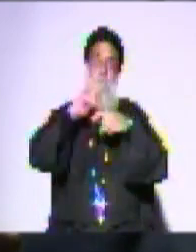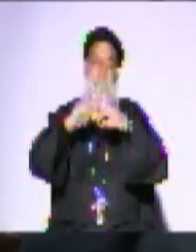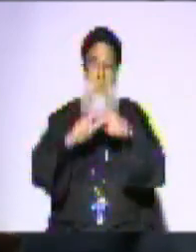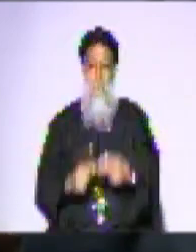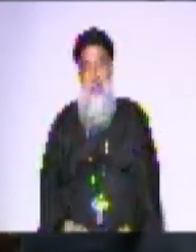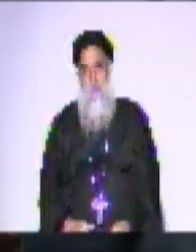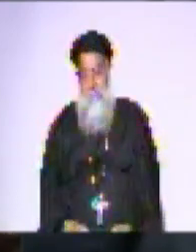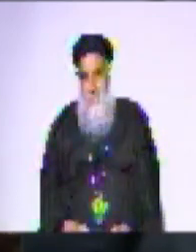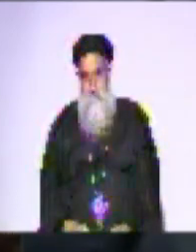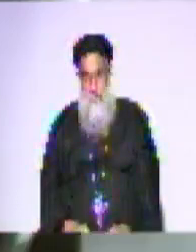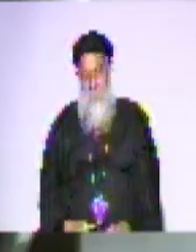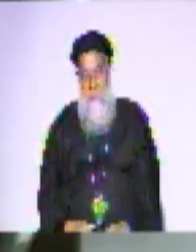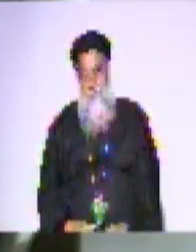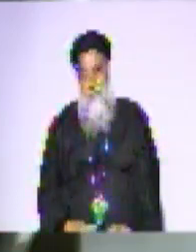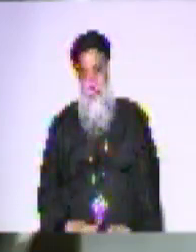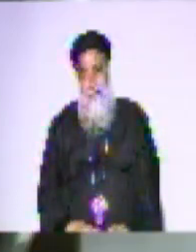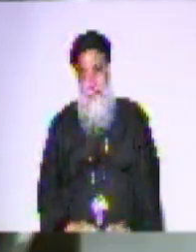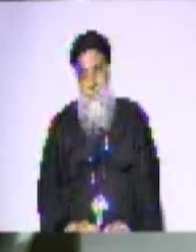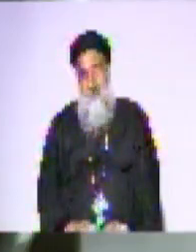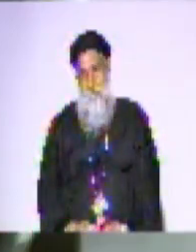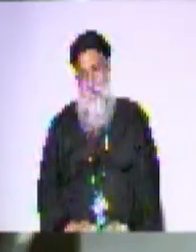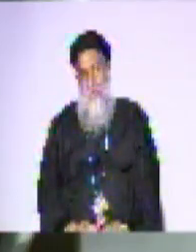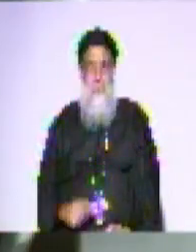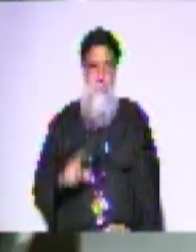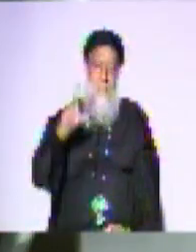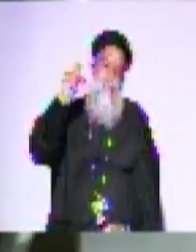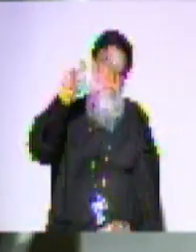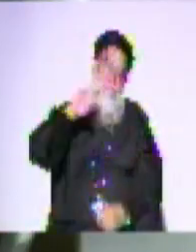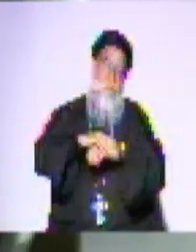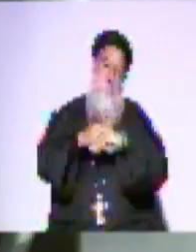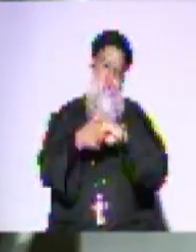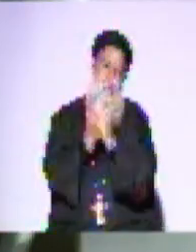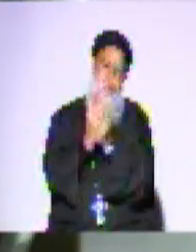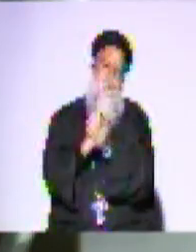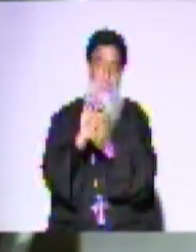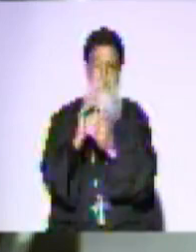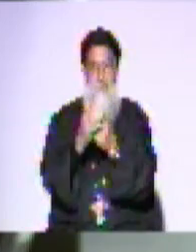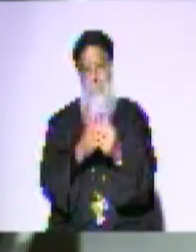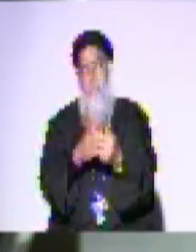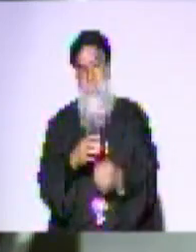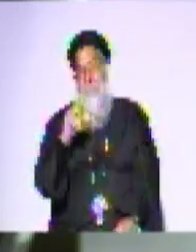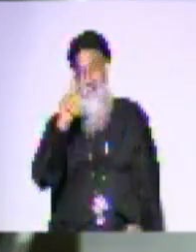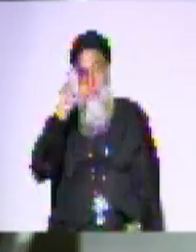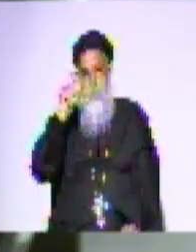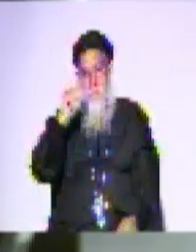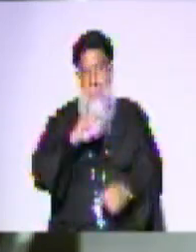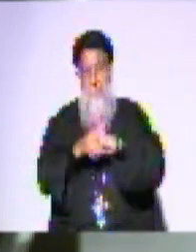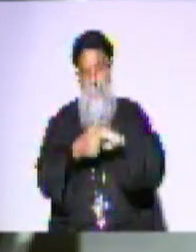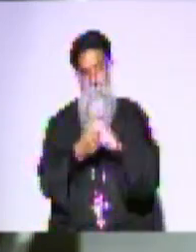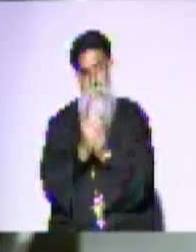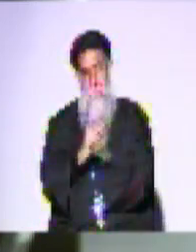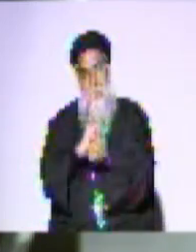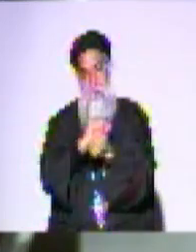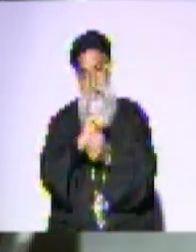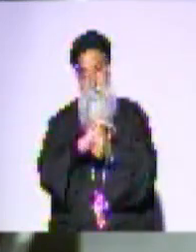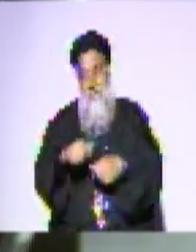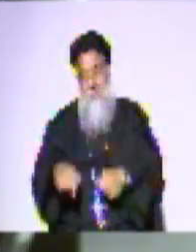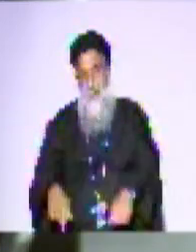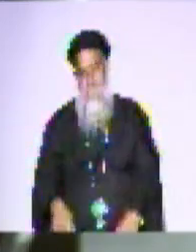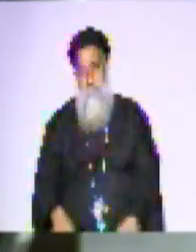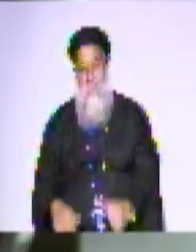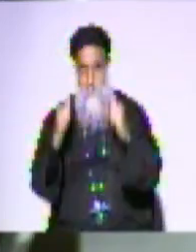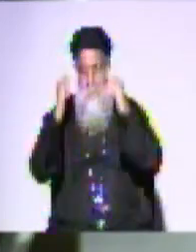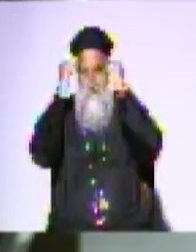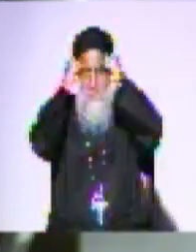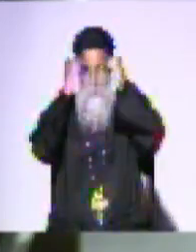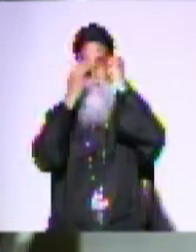يعني الخبز والخمر، والمية بتاعت اللقان نفس الحكاية. مية اللقان إشارة إلى